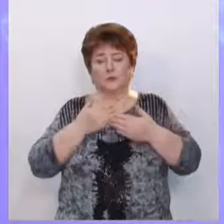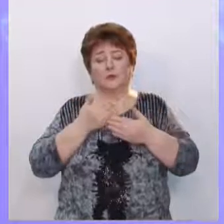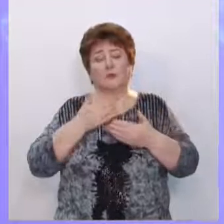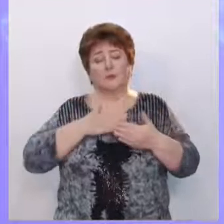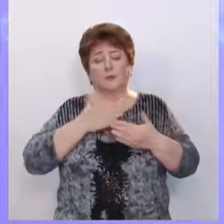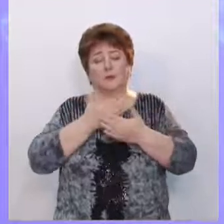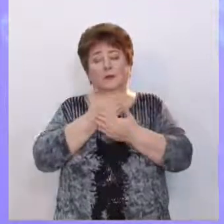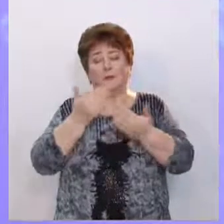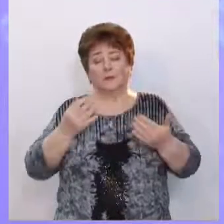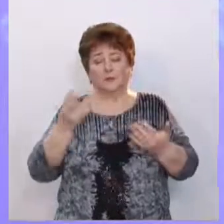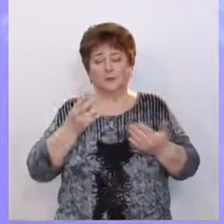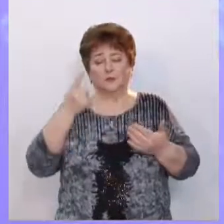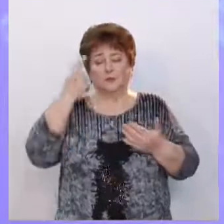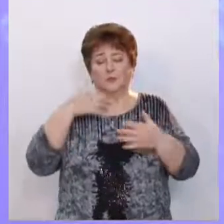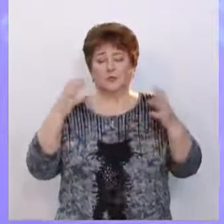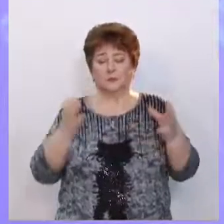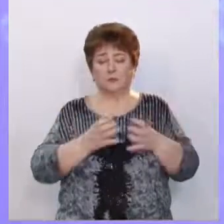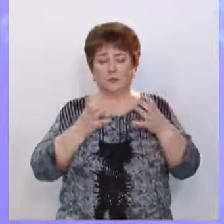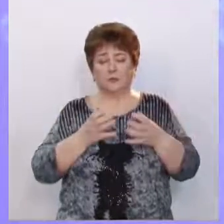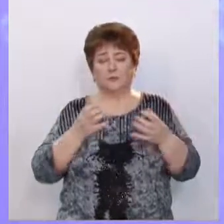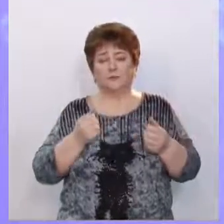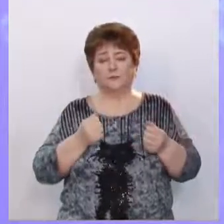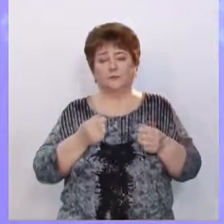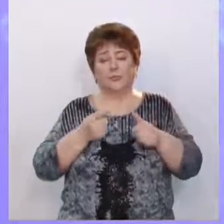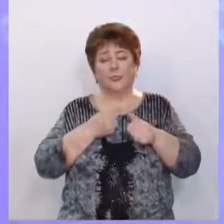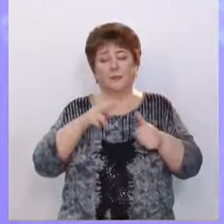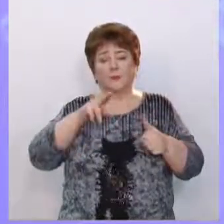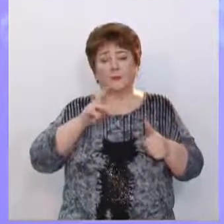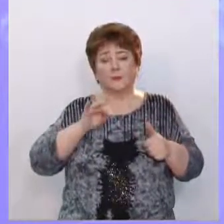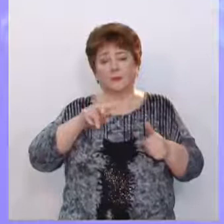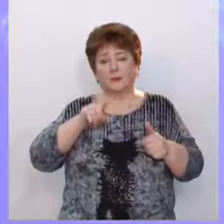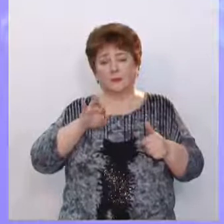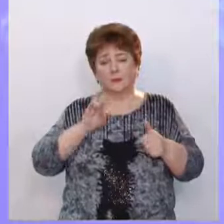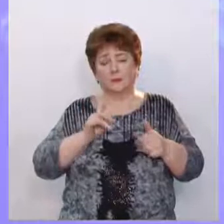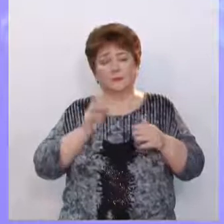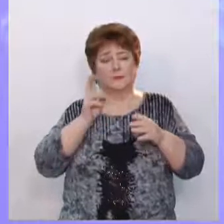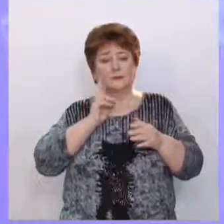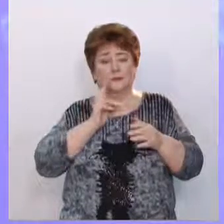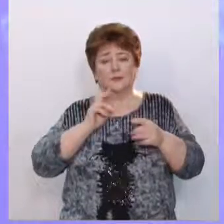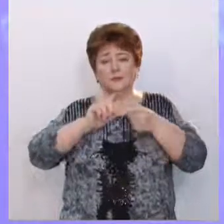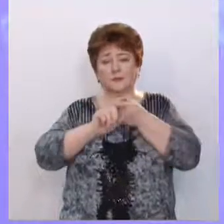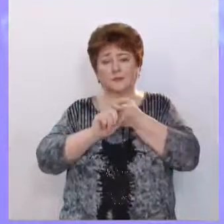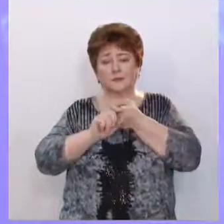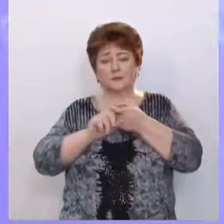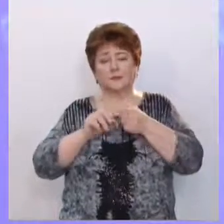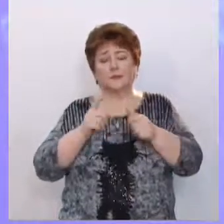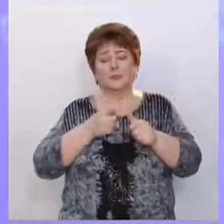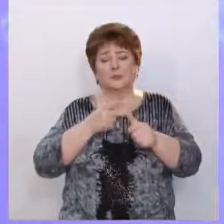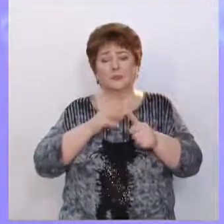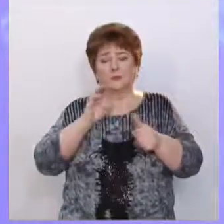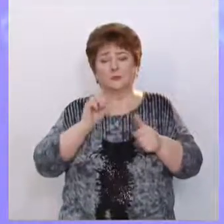надо знать, беречь. Имена прилагательные всегда связаны с